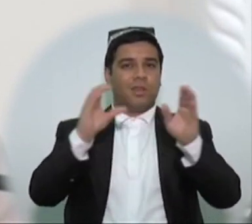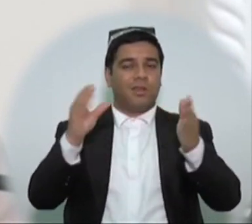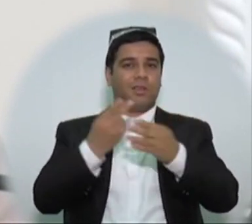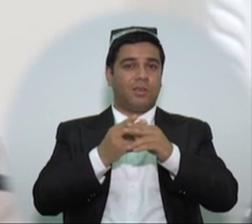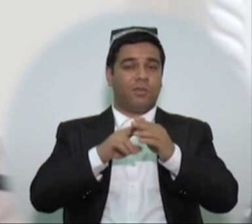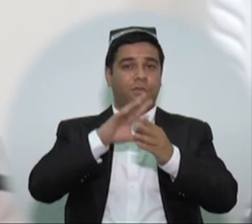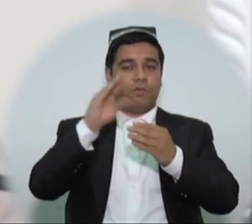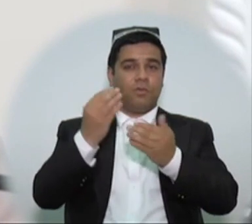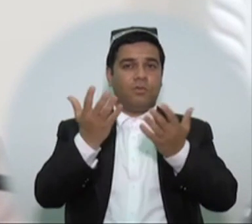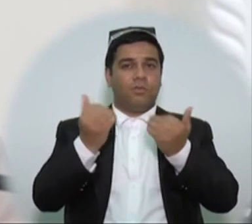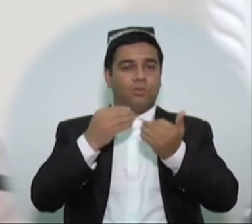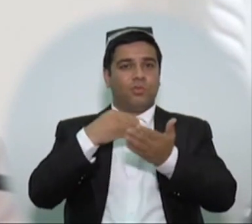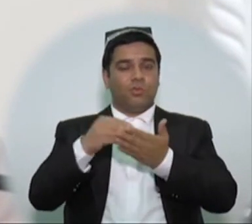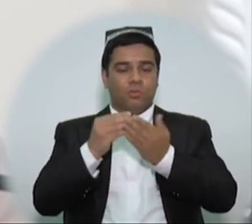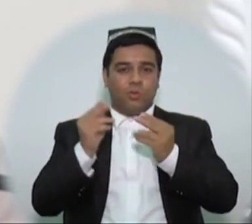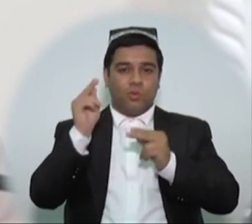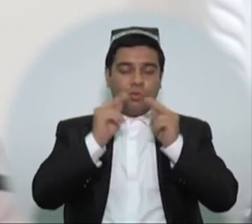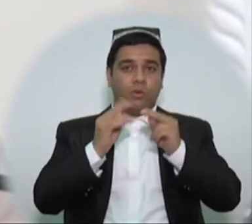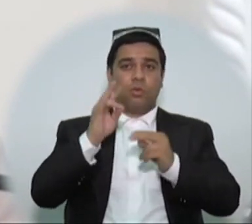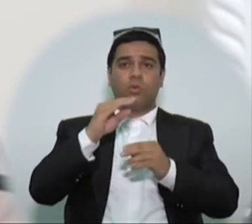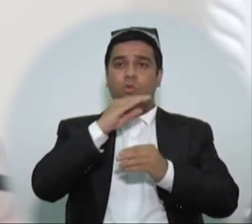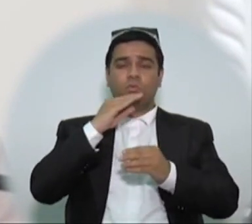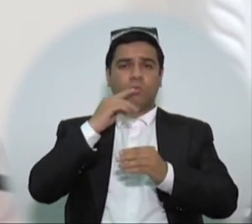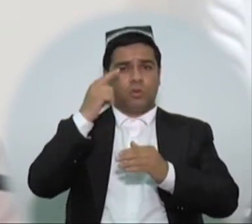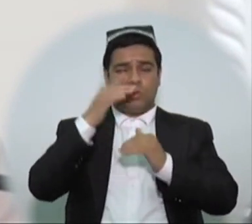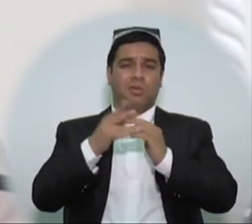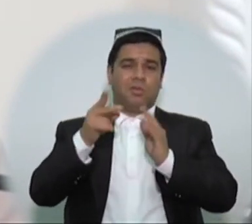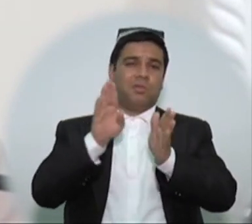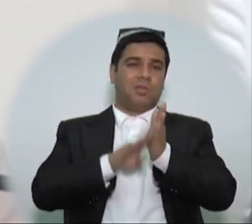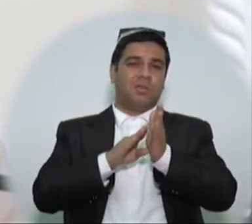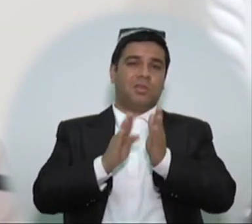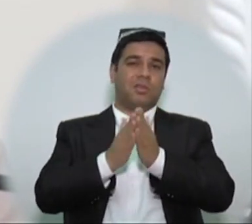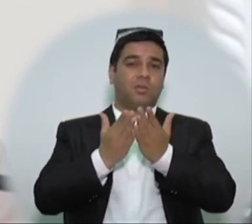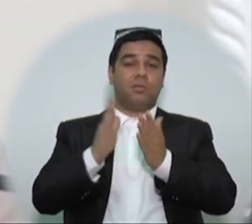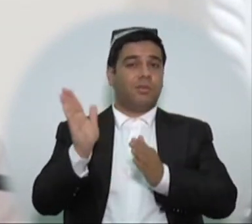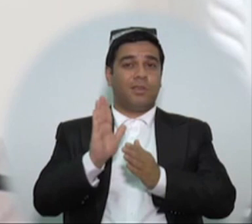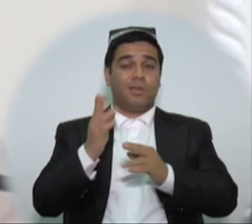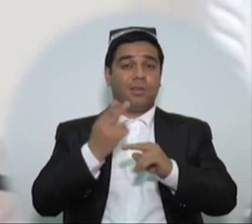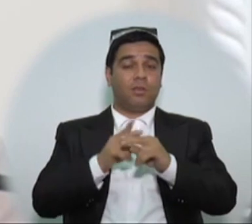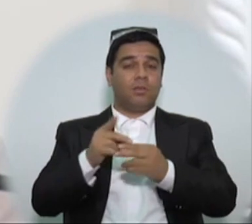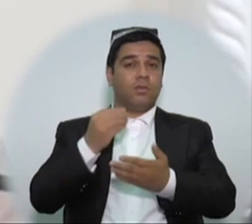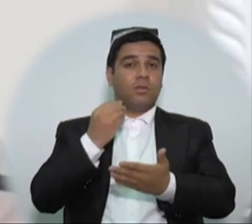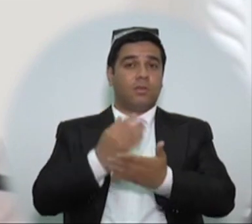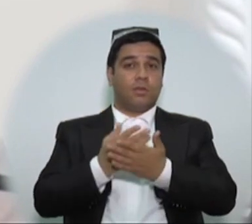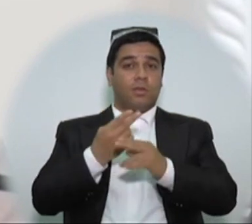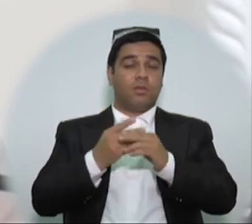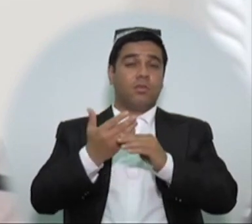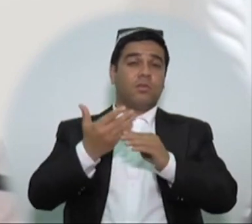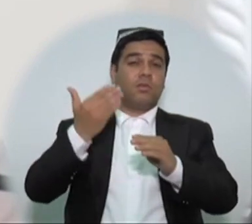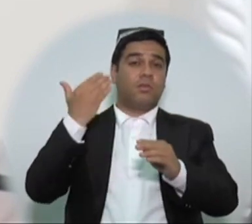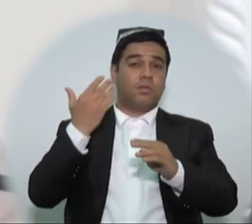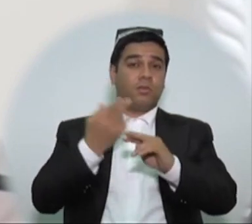Buni ko'pimiz qadriga yetmaymiz. Bu ham bitta kitobda deyapmiz. Lekin o'shki vaqtni